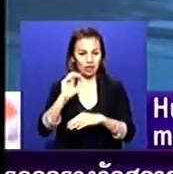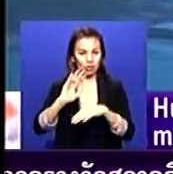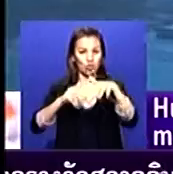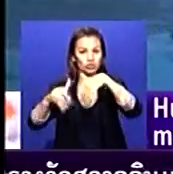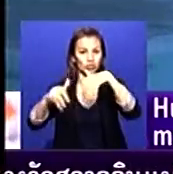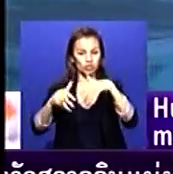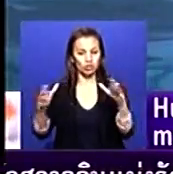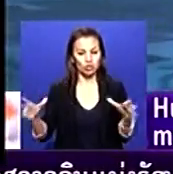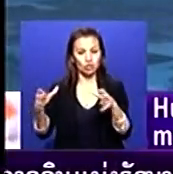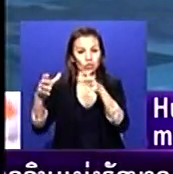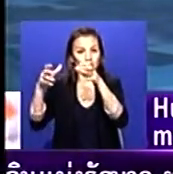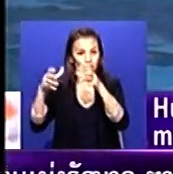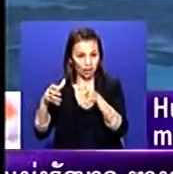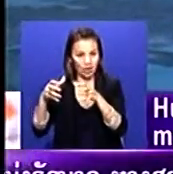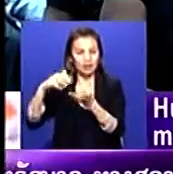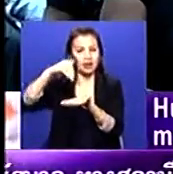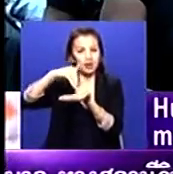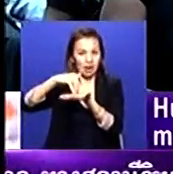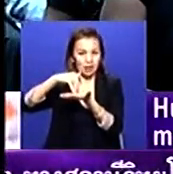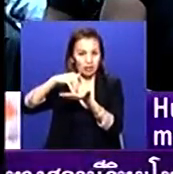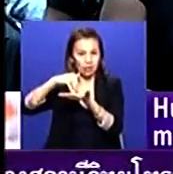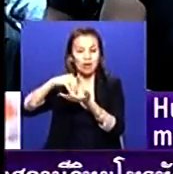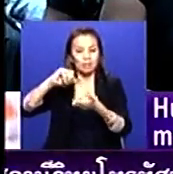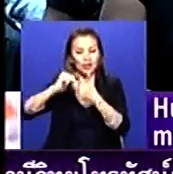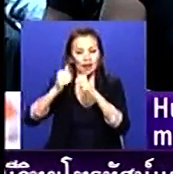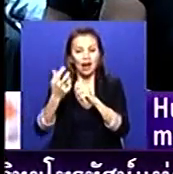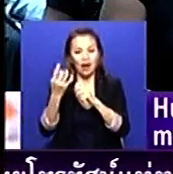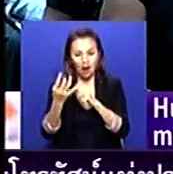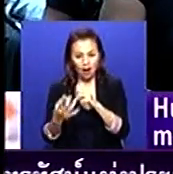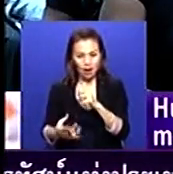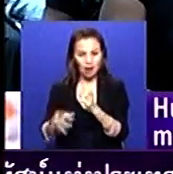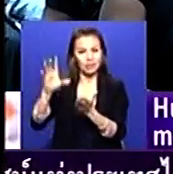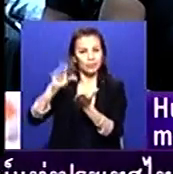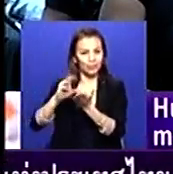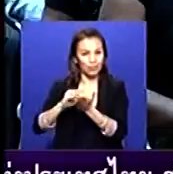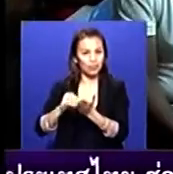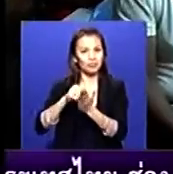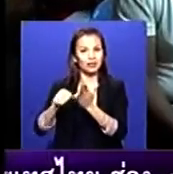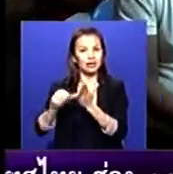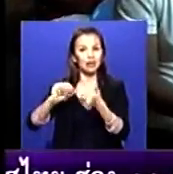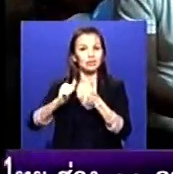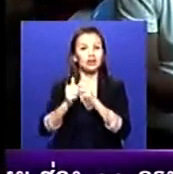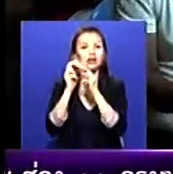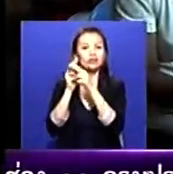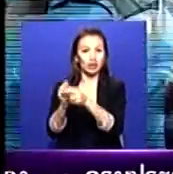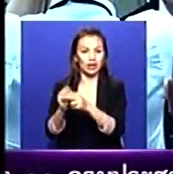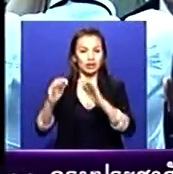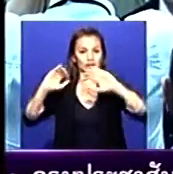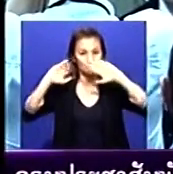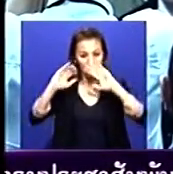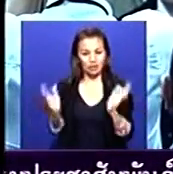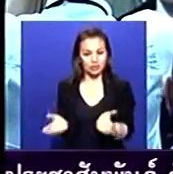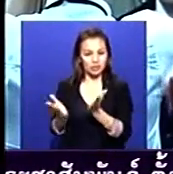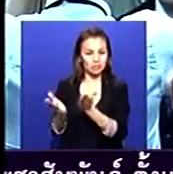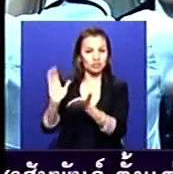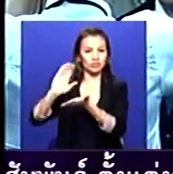ชนรวมตัวกันเพื่อเป็นแกนหลักในการสำรวจปัญหาวางแผนและแก้ปัญหาด้วยตนเองโดยรัฐบาลให้การสนับสนุนงบประ